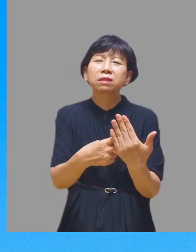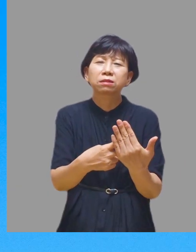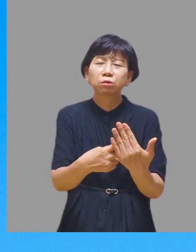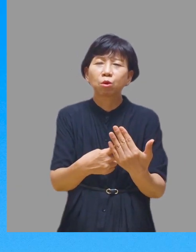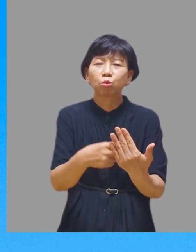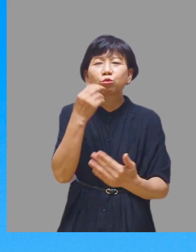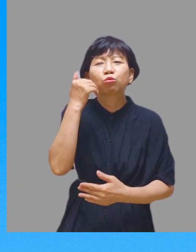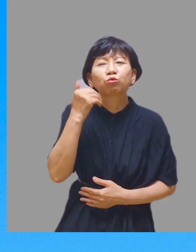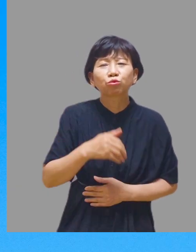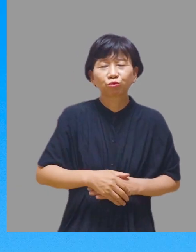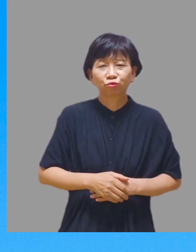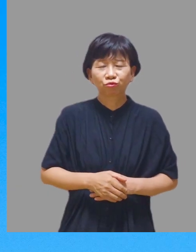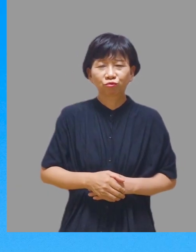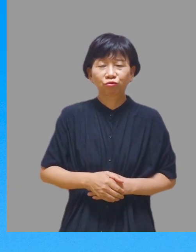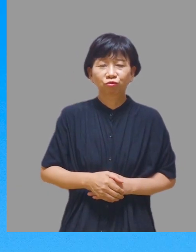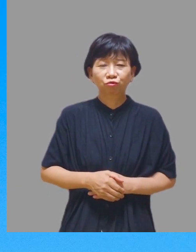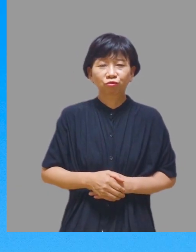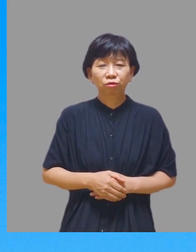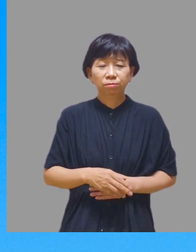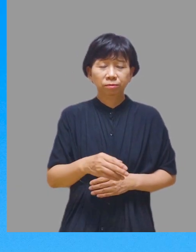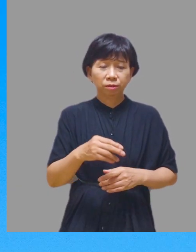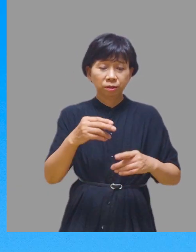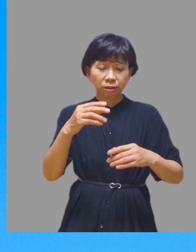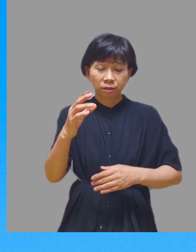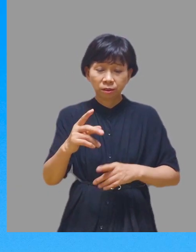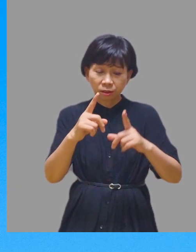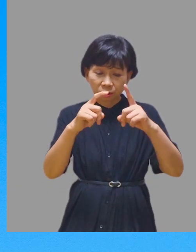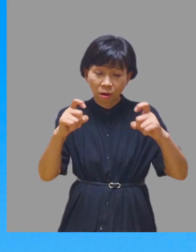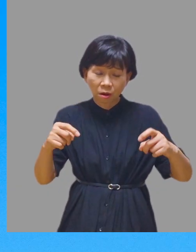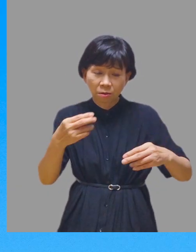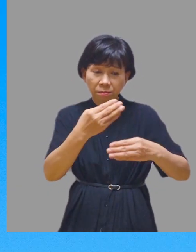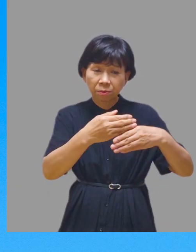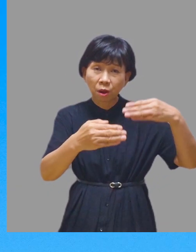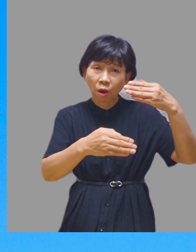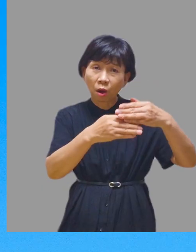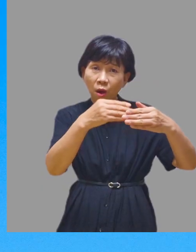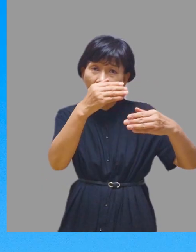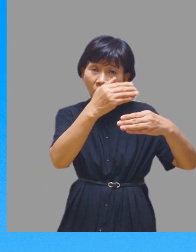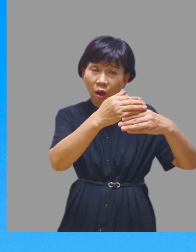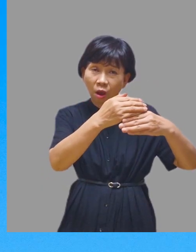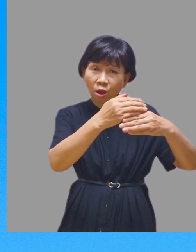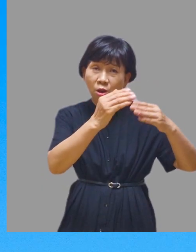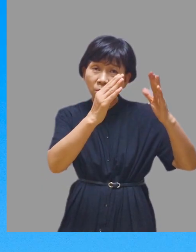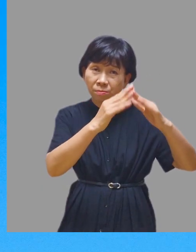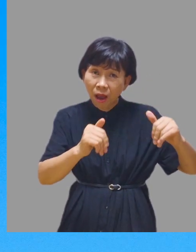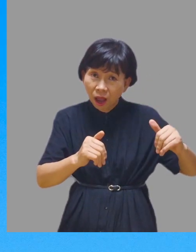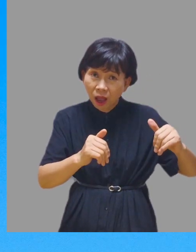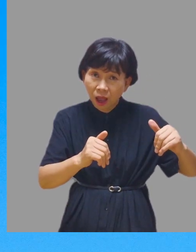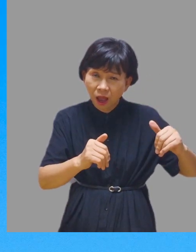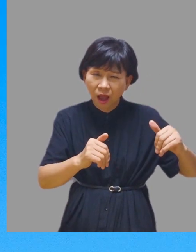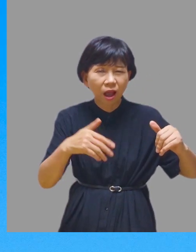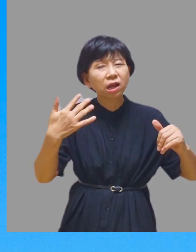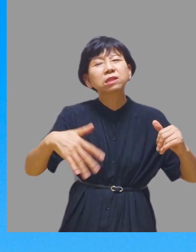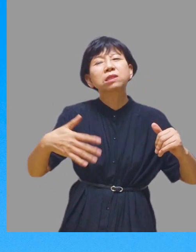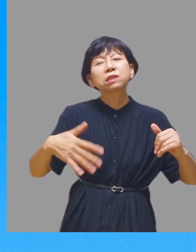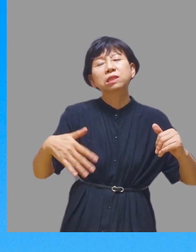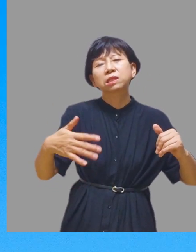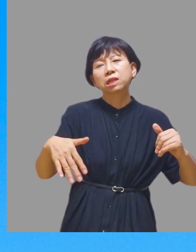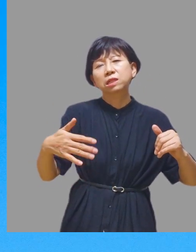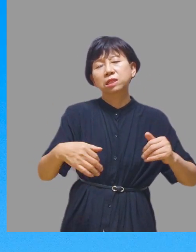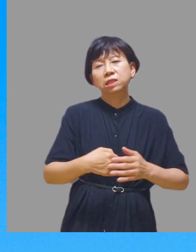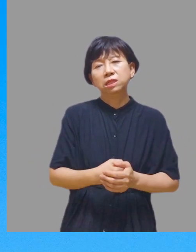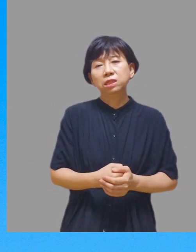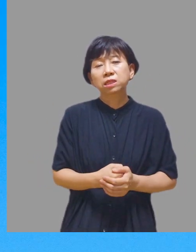틈이 생겼다는 거예요. 여러분, 지금 성벽이 와르르 무너졌다는 표현이 아니에요. 여기서 무너진 데라고 하는